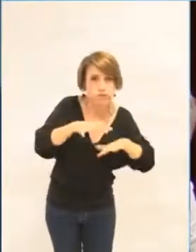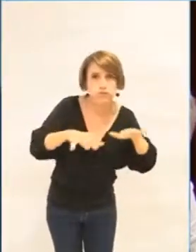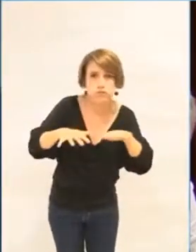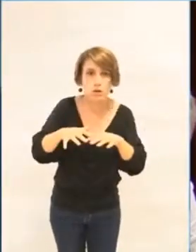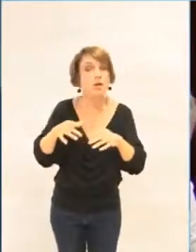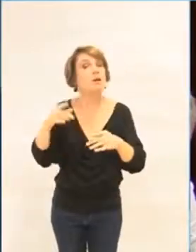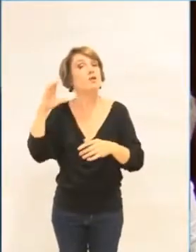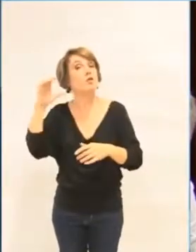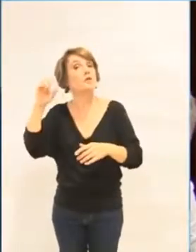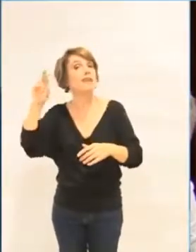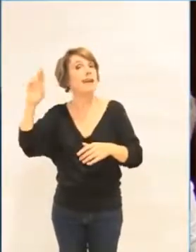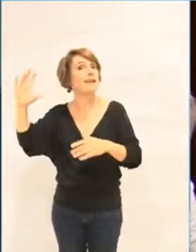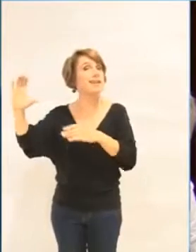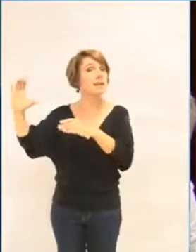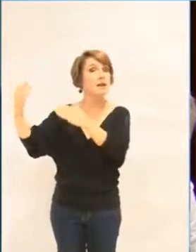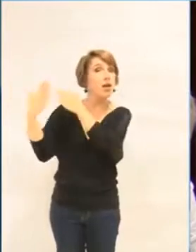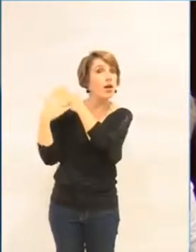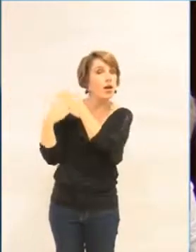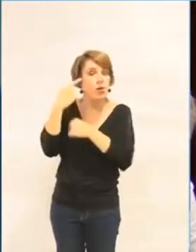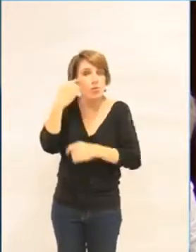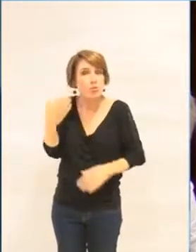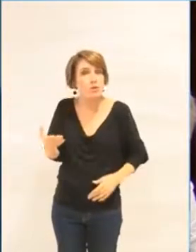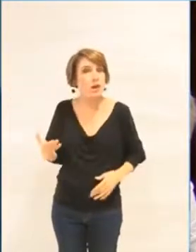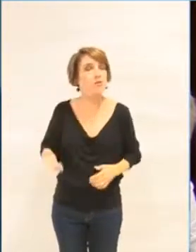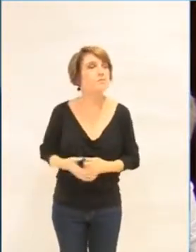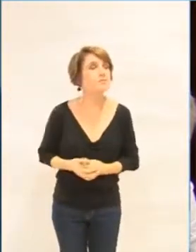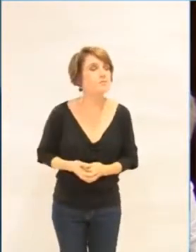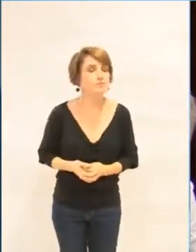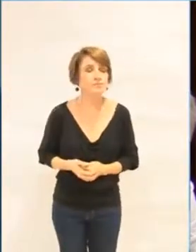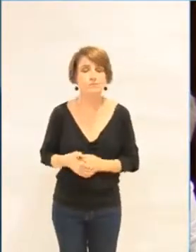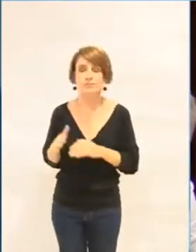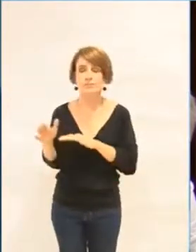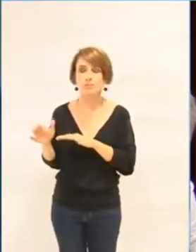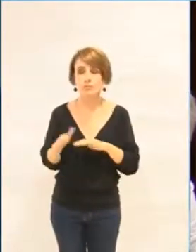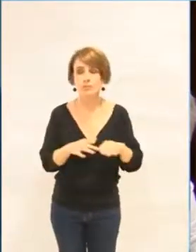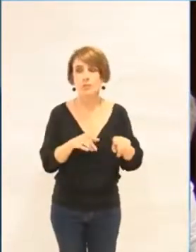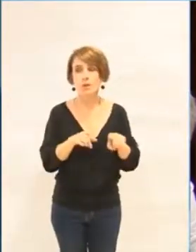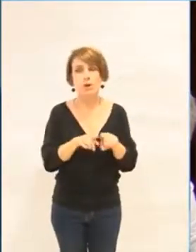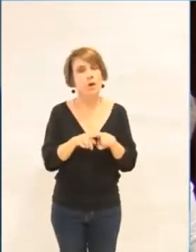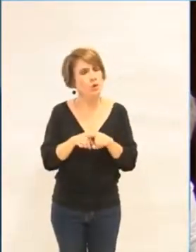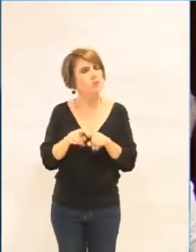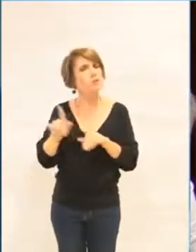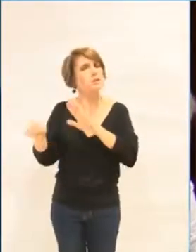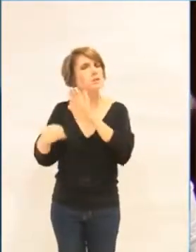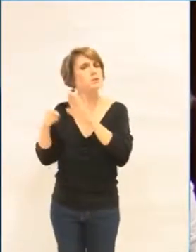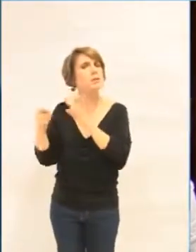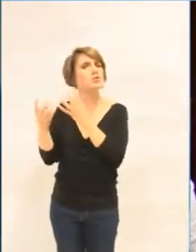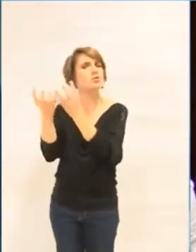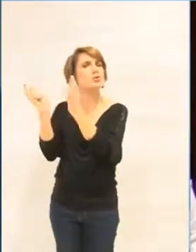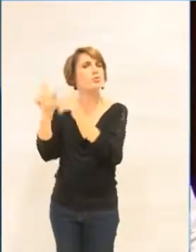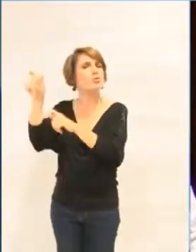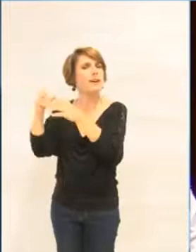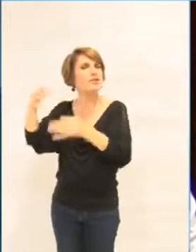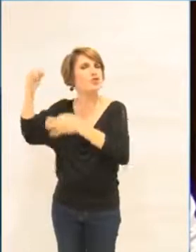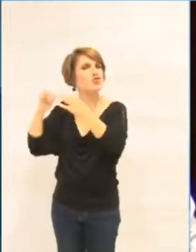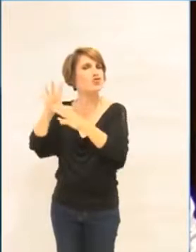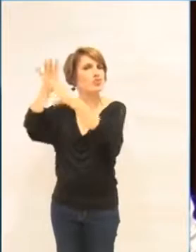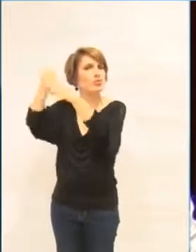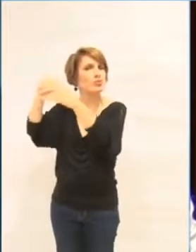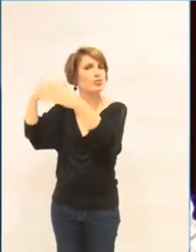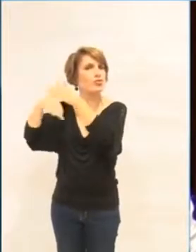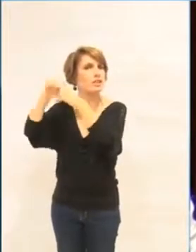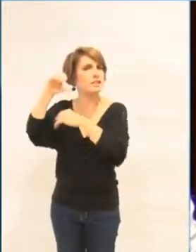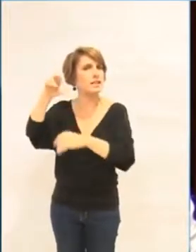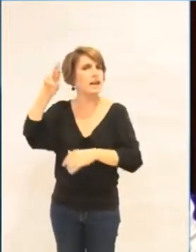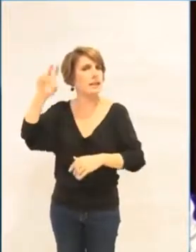L'autre point, c'est que l'indépendance nécessaire des magistrats de la Chambre, que nous saluons collectivement, constitue